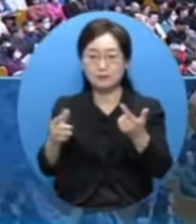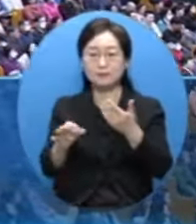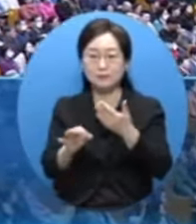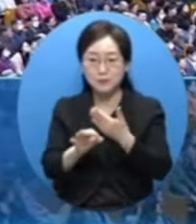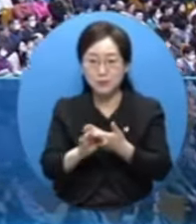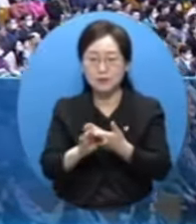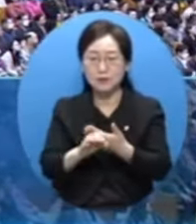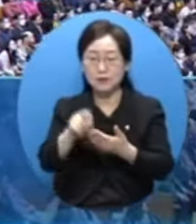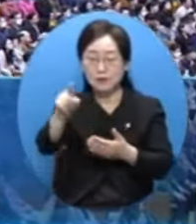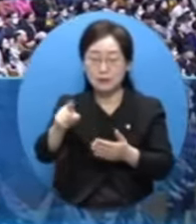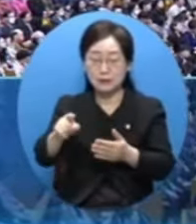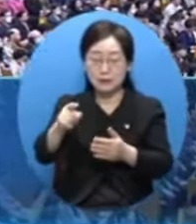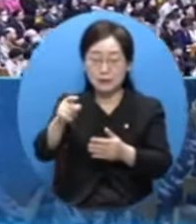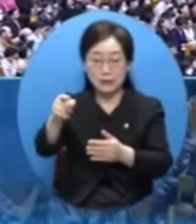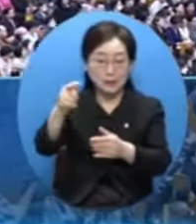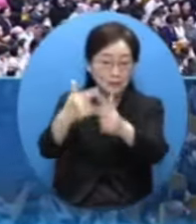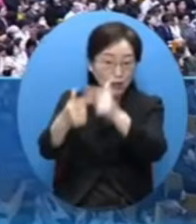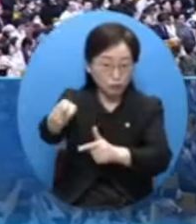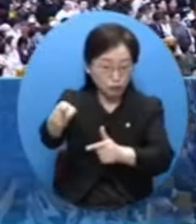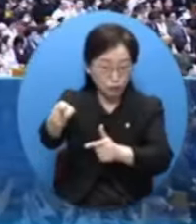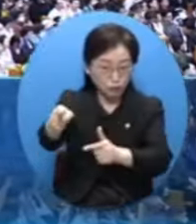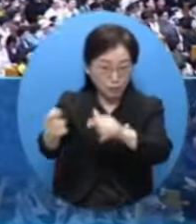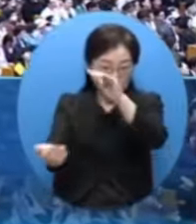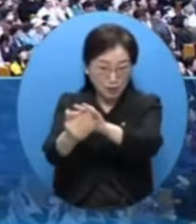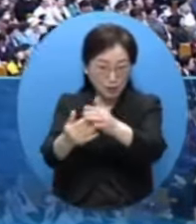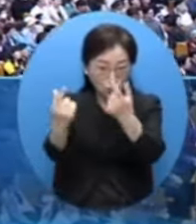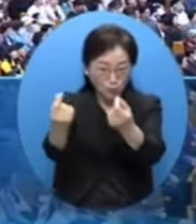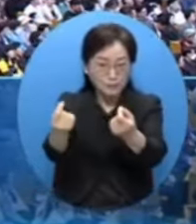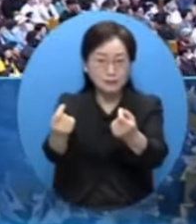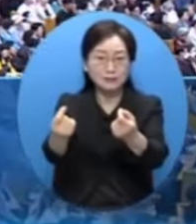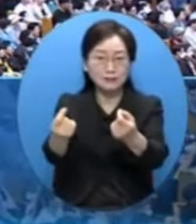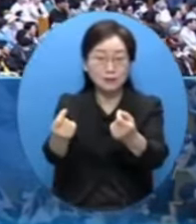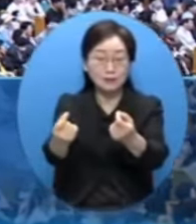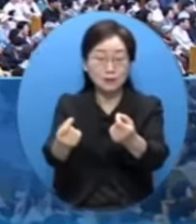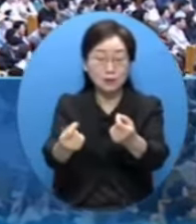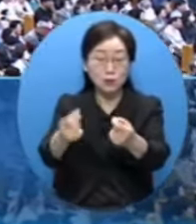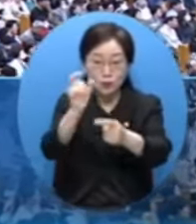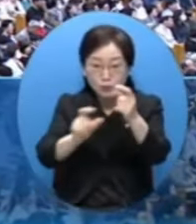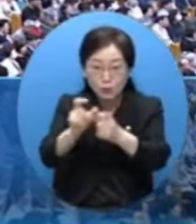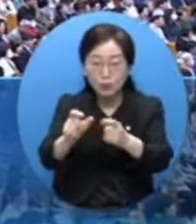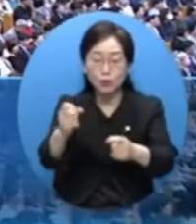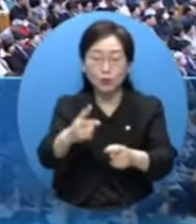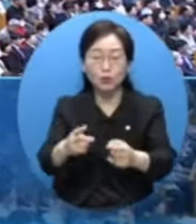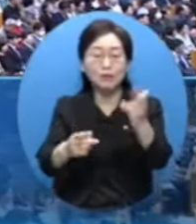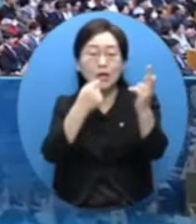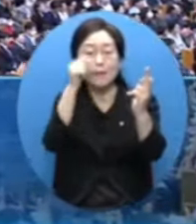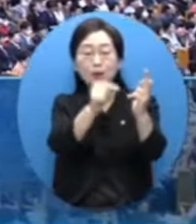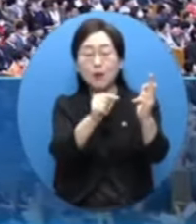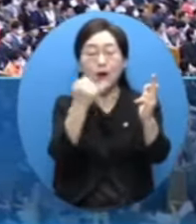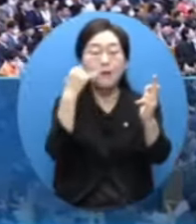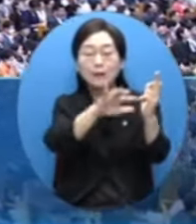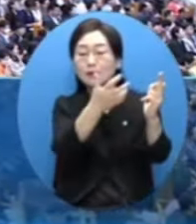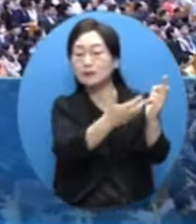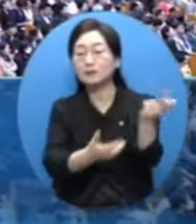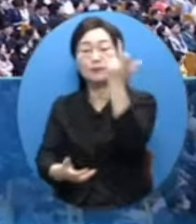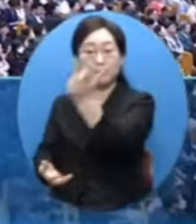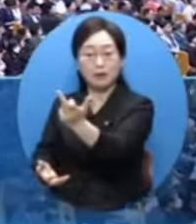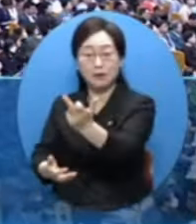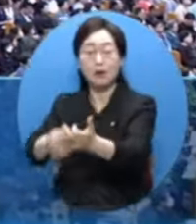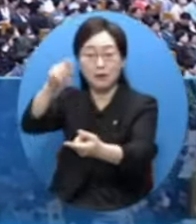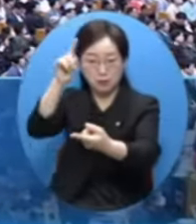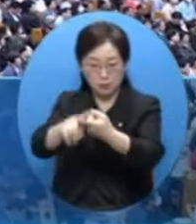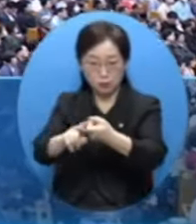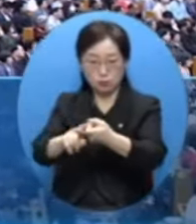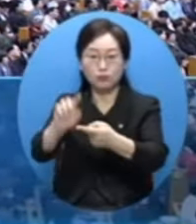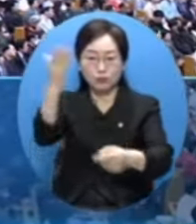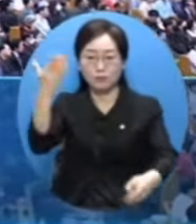아니하면 이 무화과 나무에게 된 이런 일만 할 뿐 아니라 이 산더러 들려 바다에 던져지라 하여도